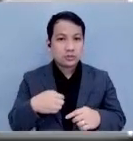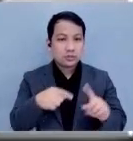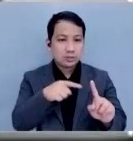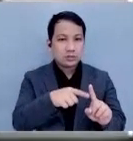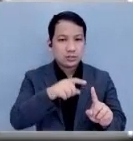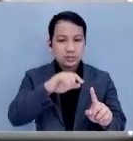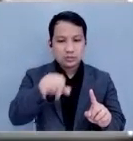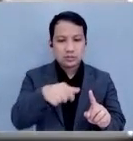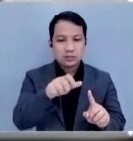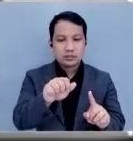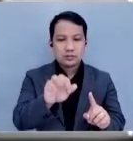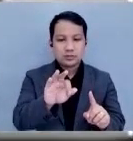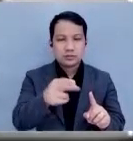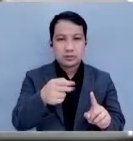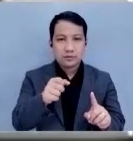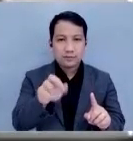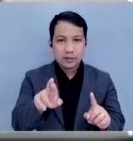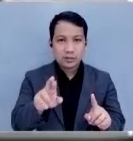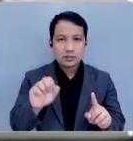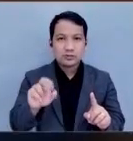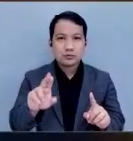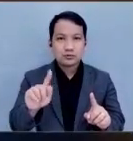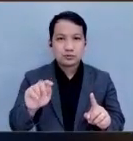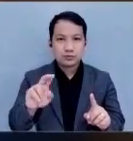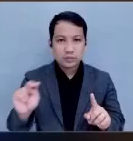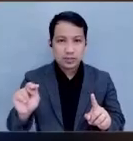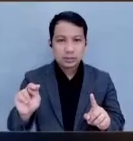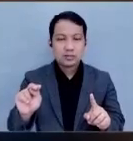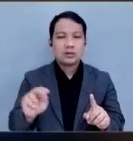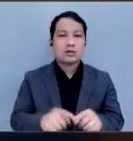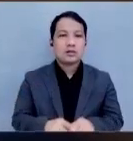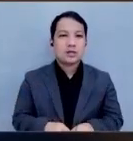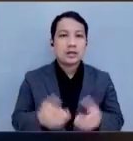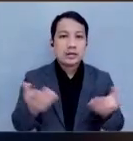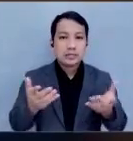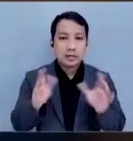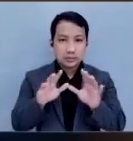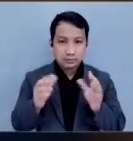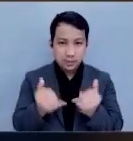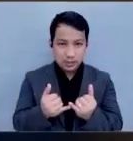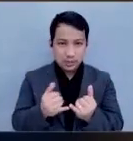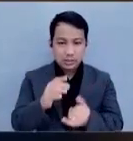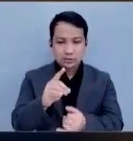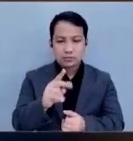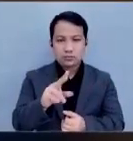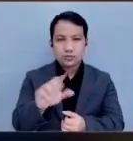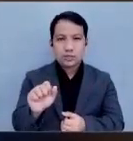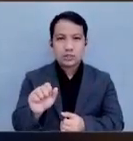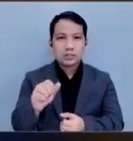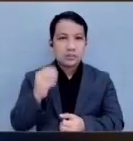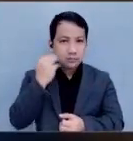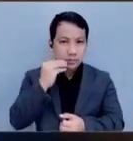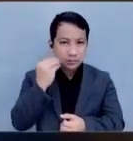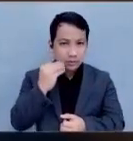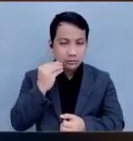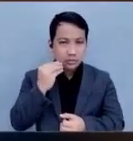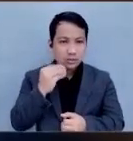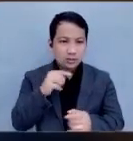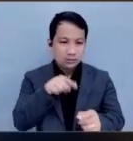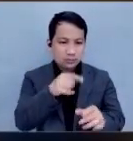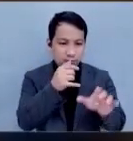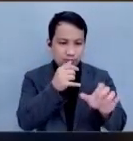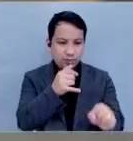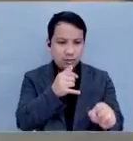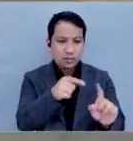Gamo Sultan alias Kurot sa Barangay Dulay proper sa Marawi. Base sa kuha ng CCTV, si Kurot